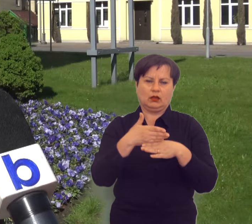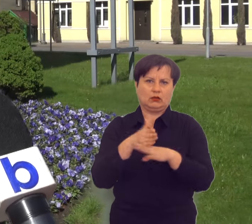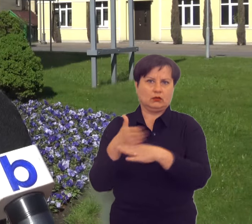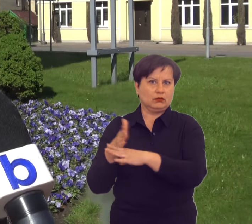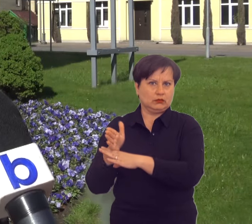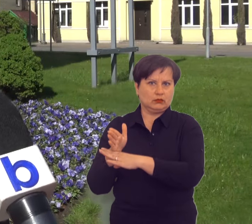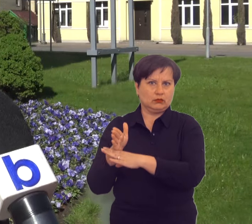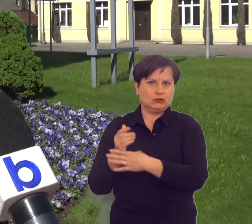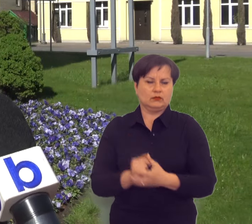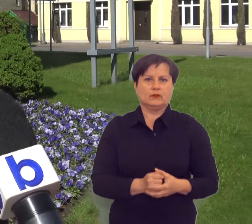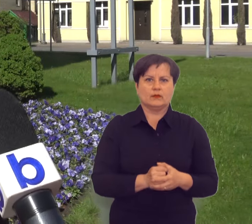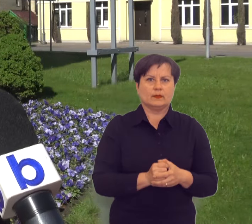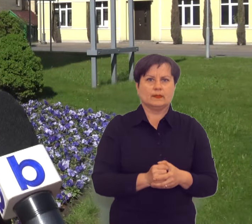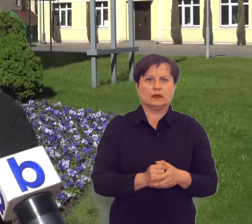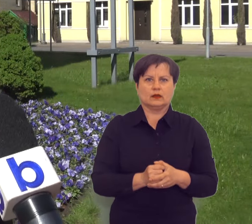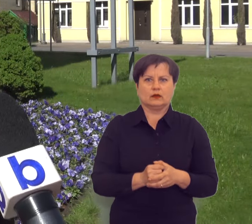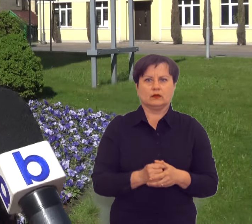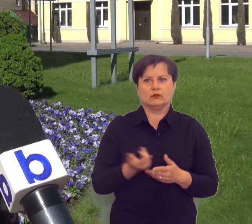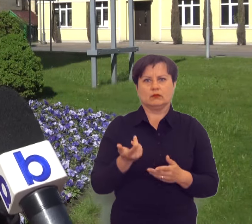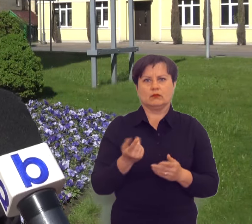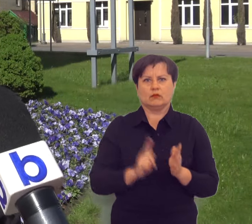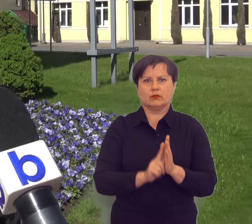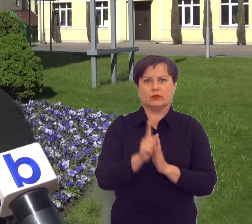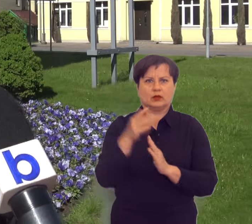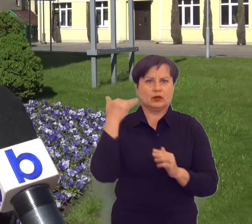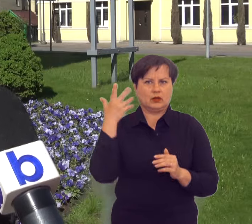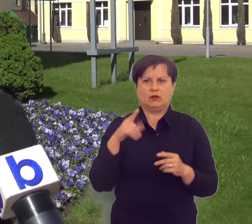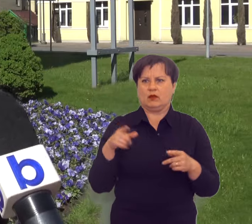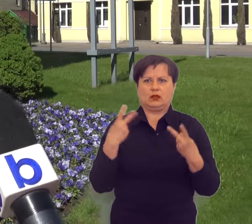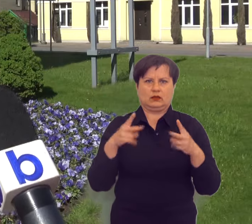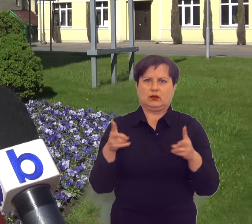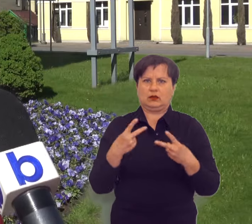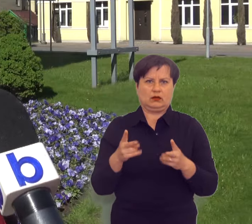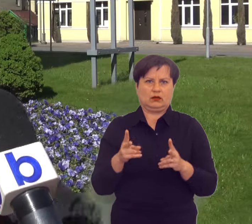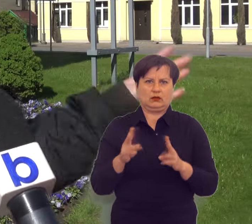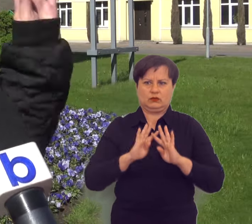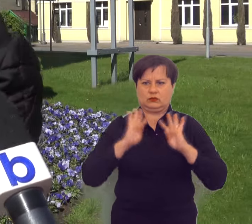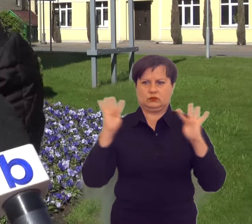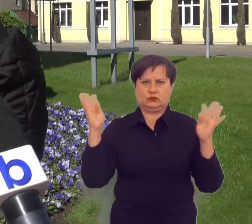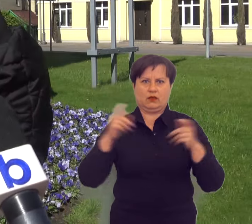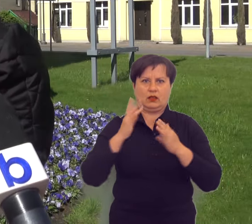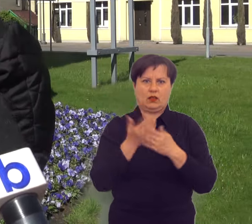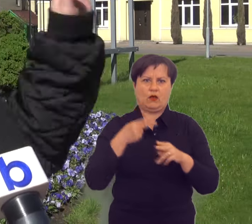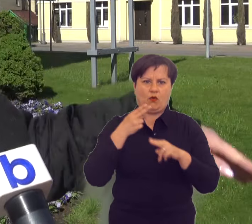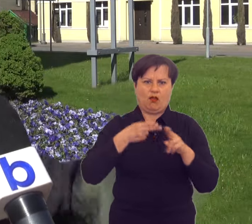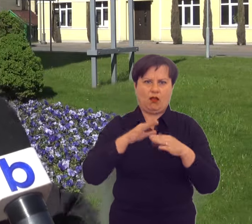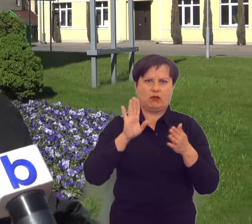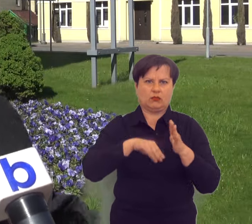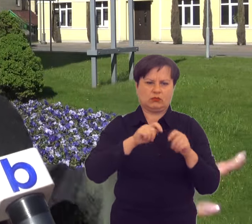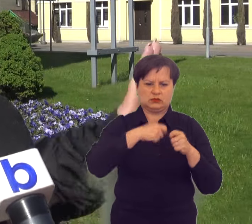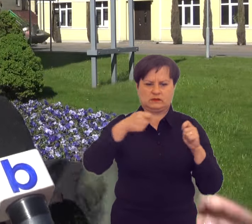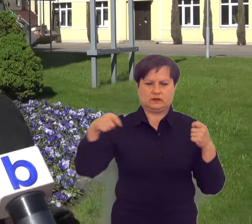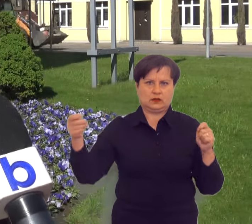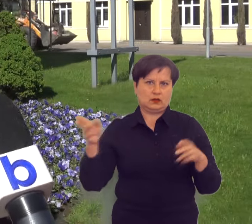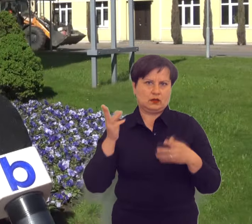net pradedi žmogus galvoti, kad na, gal apskritai tada net nereikia, užtverkim tiesiog kažkokią vėlinę tvorą